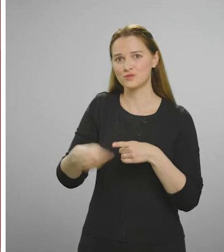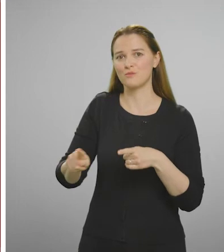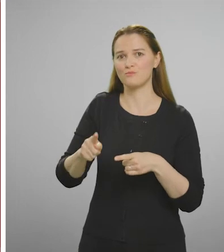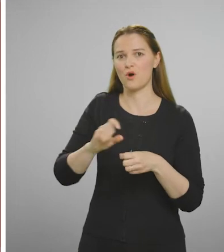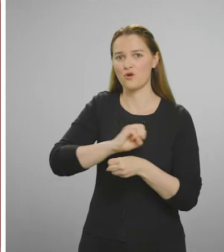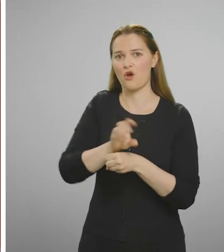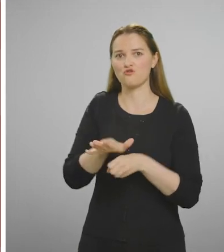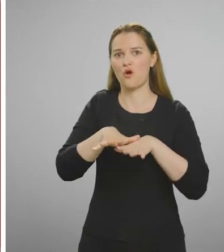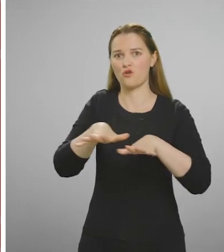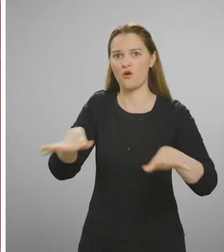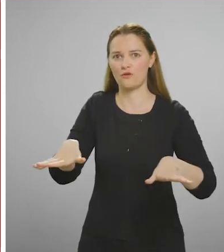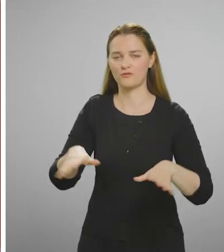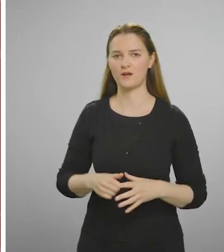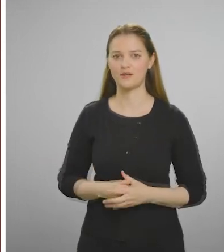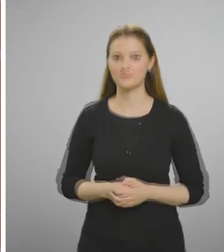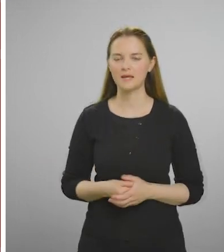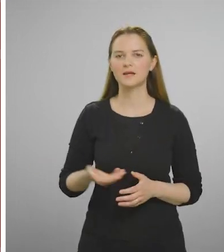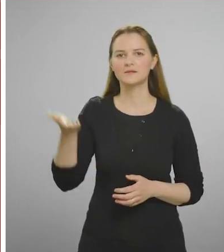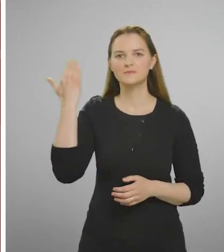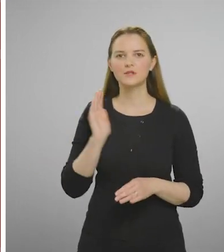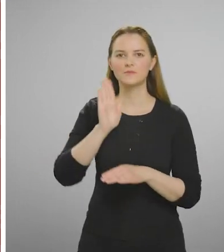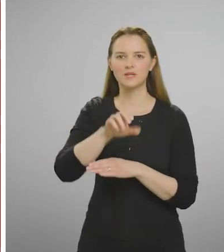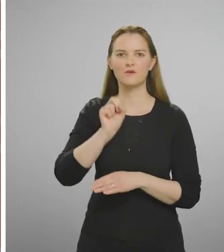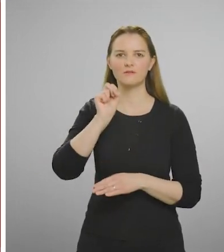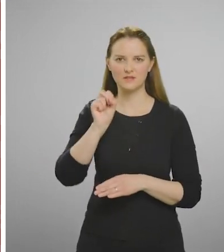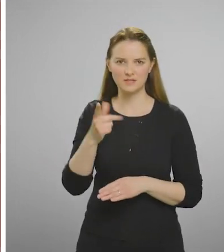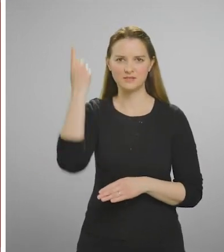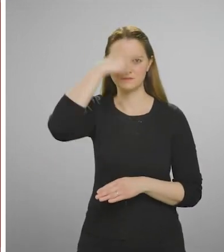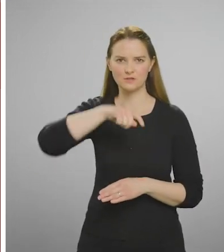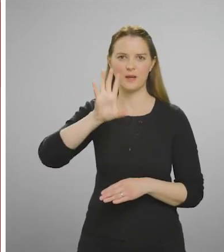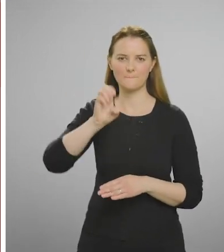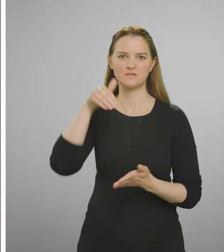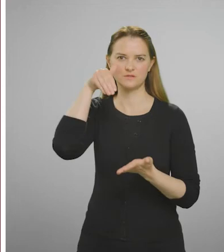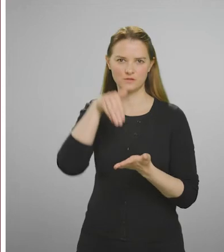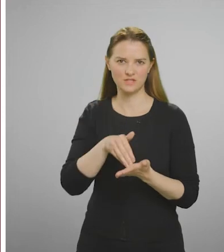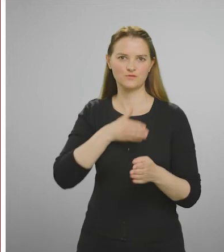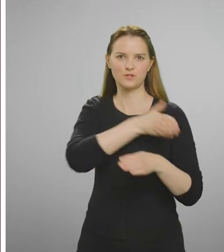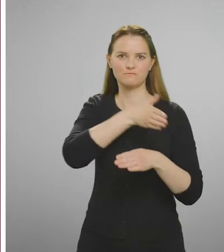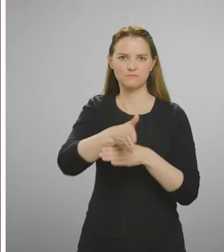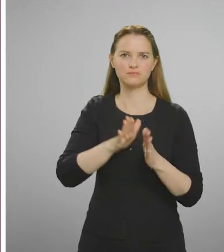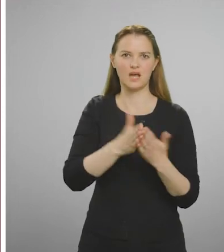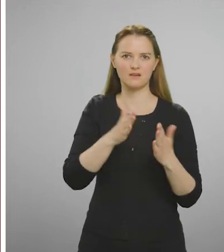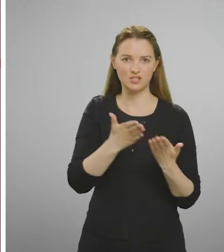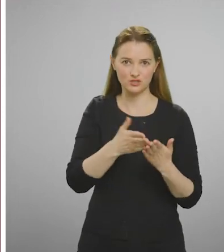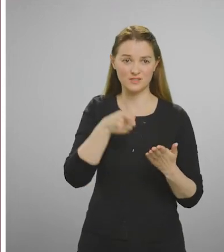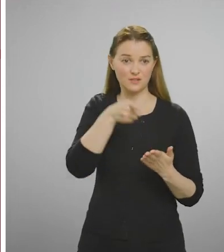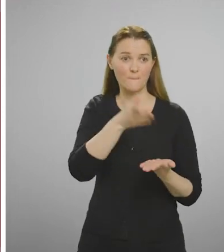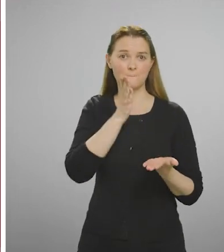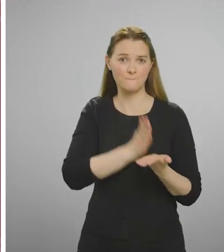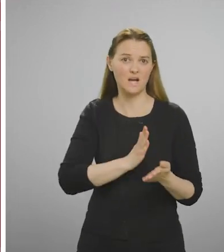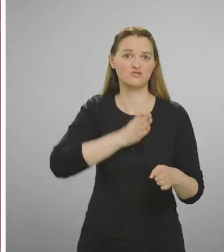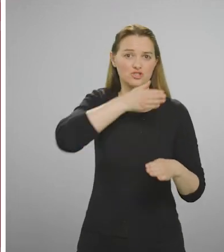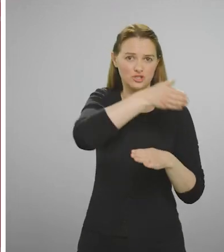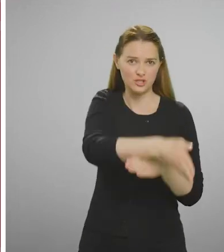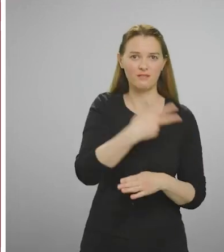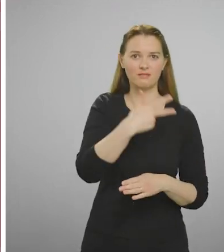bolesti COVID-19. Bilo je više od 13,5 milijuna posjeta narodnim knjižnicama, što uključuje fizičke dolaske u knjižnice